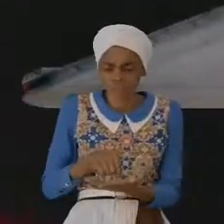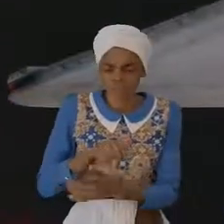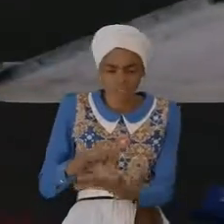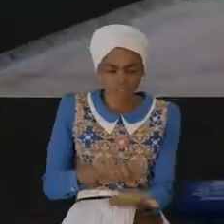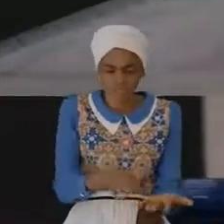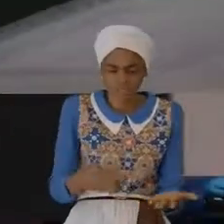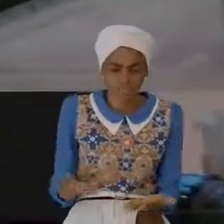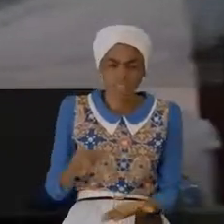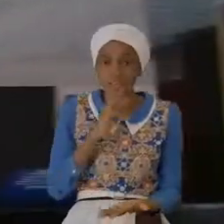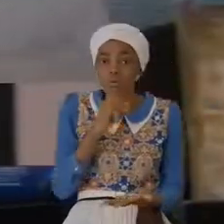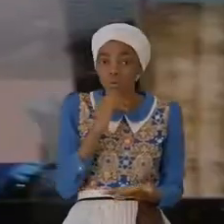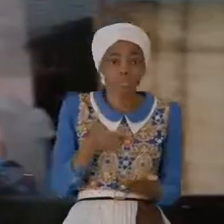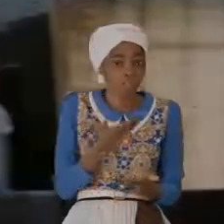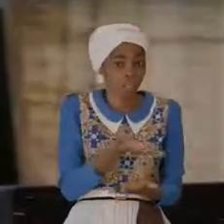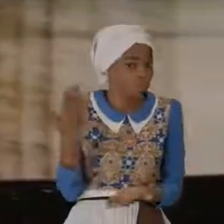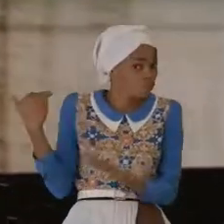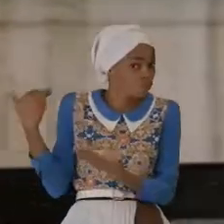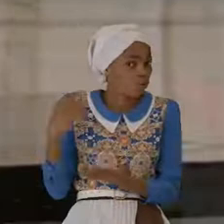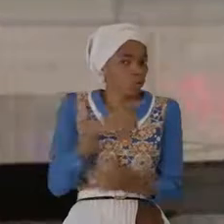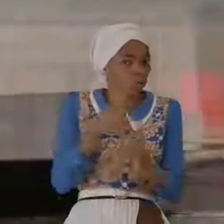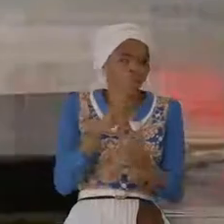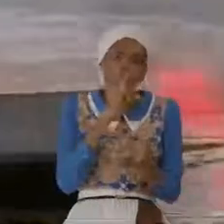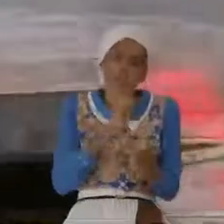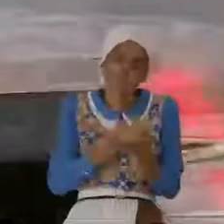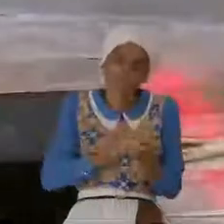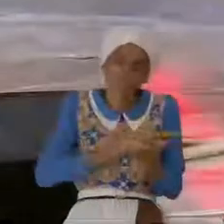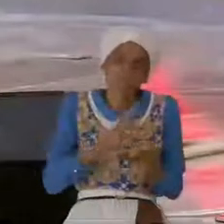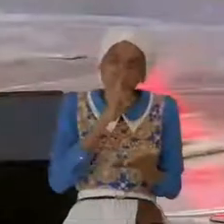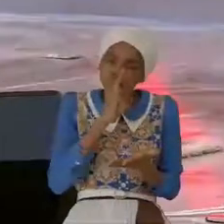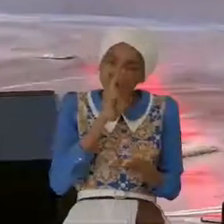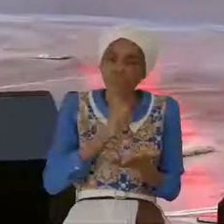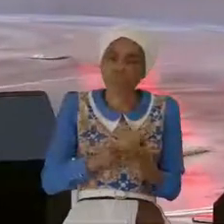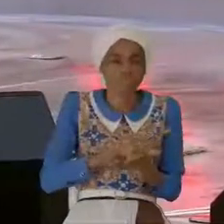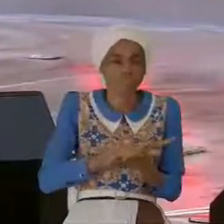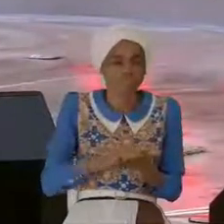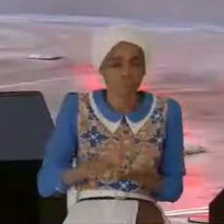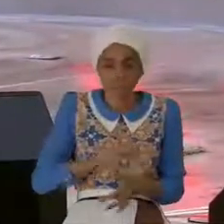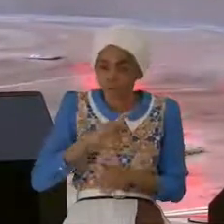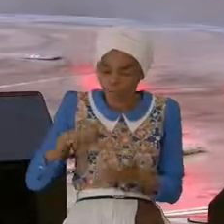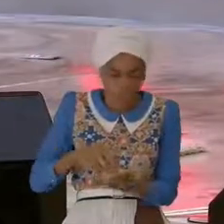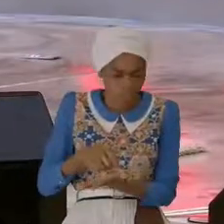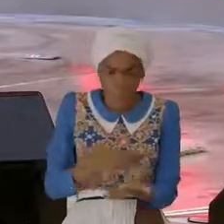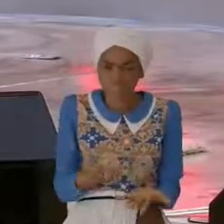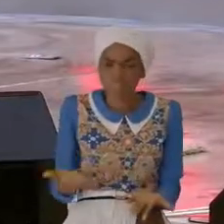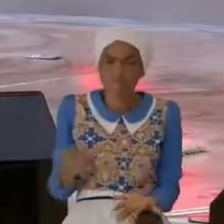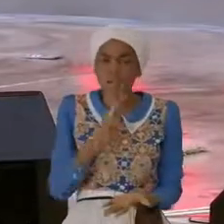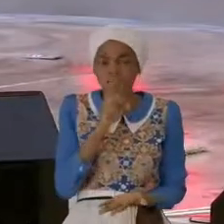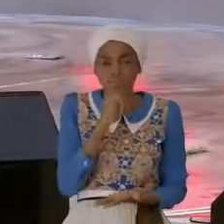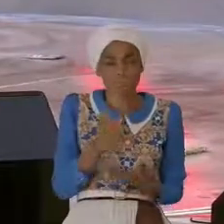là lorsque nous étions sanctifiés, authentiquement sanctifiés. Ces choses n'étaient pas là